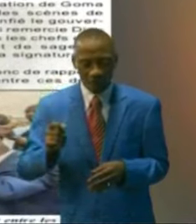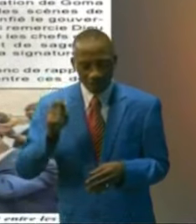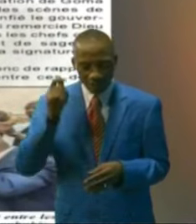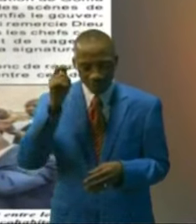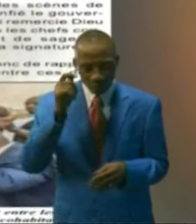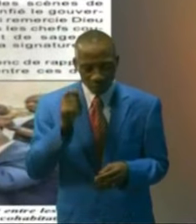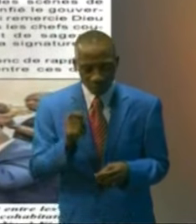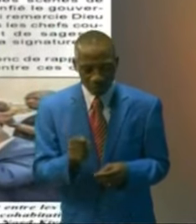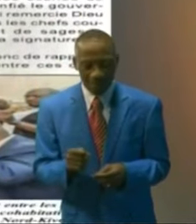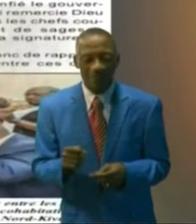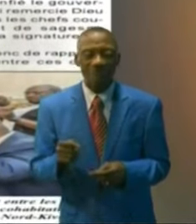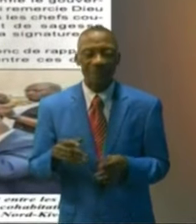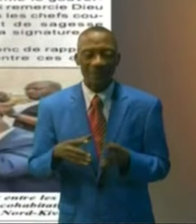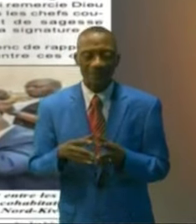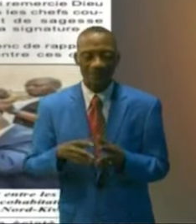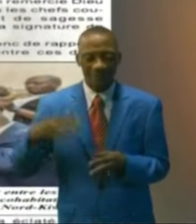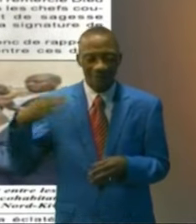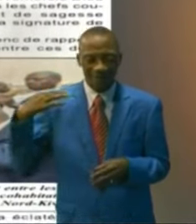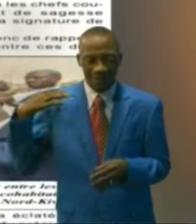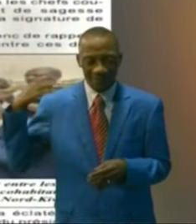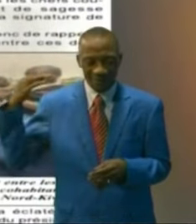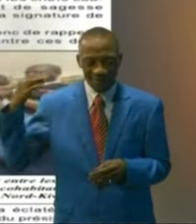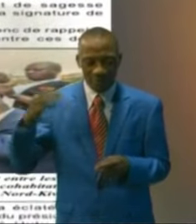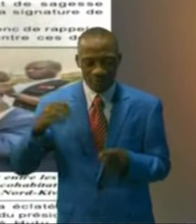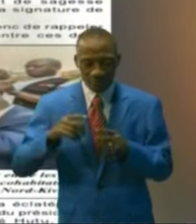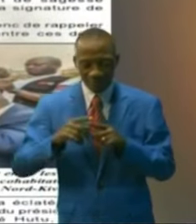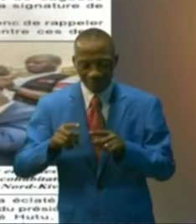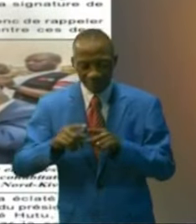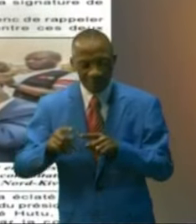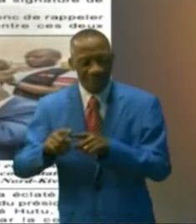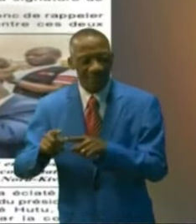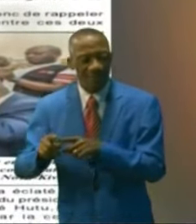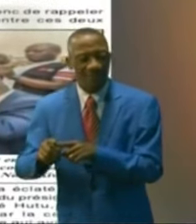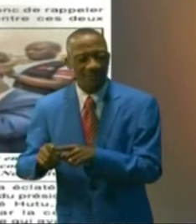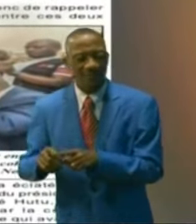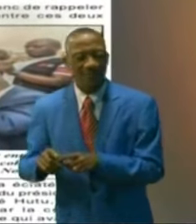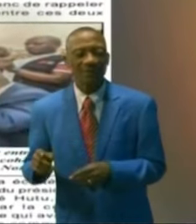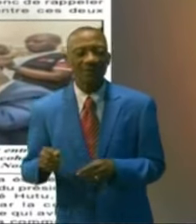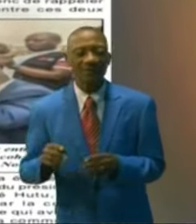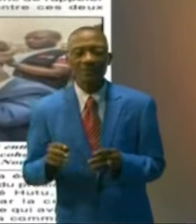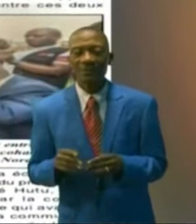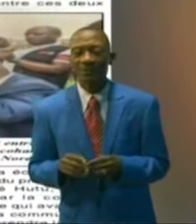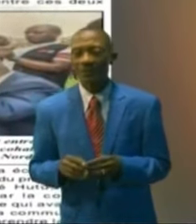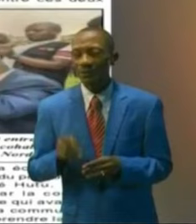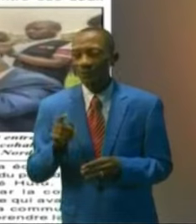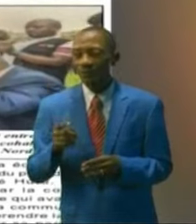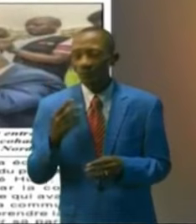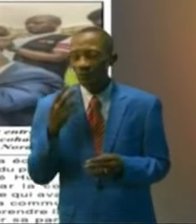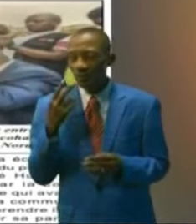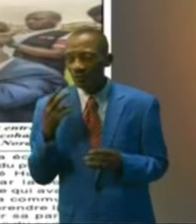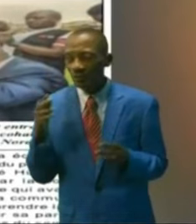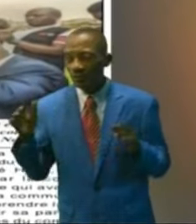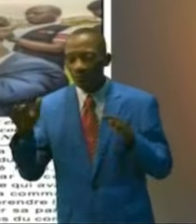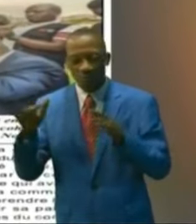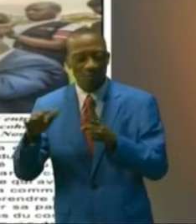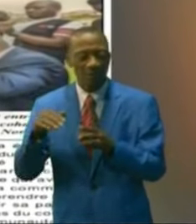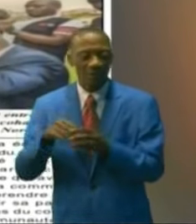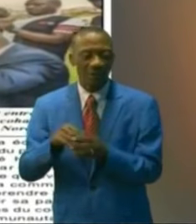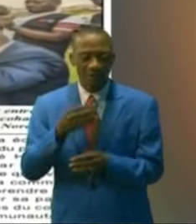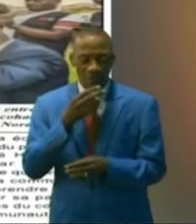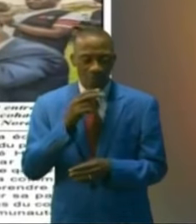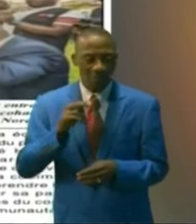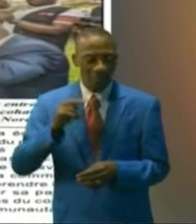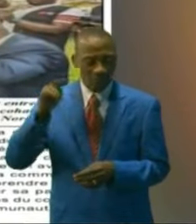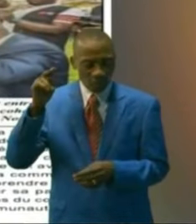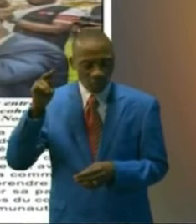les assises sur la quête de la paix entre les communautés Nandé et Hutu dans la province du Nord Kivu se sont organisées le